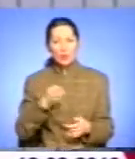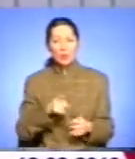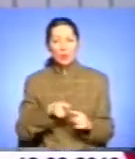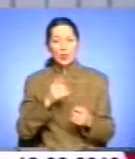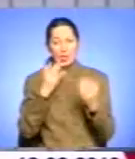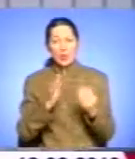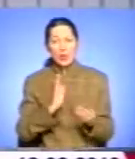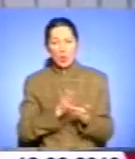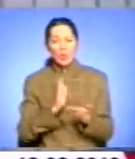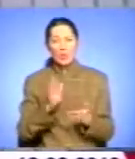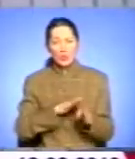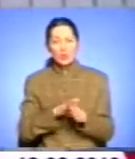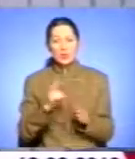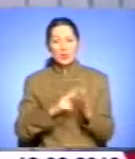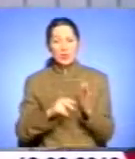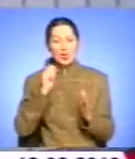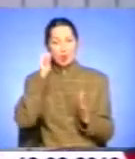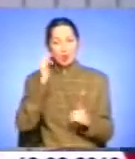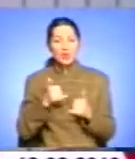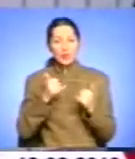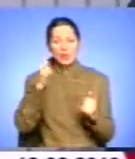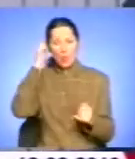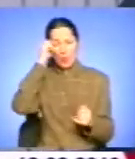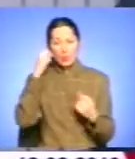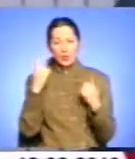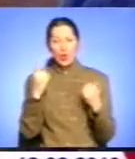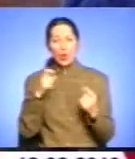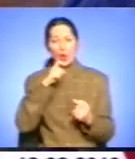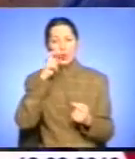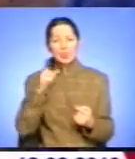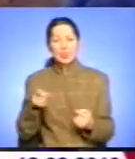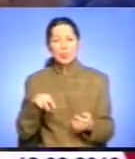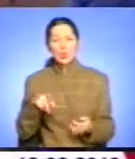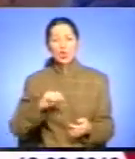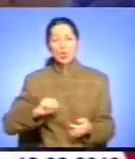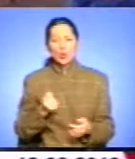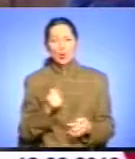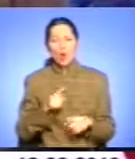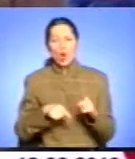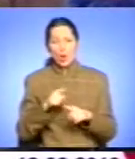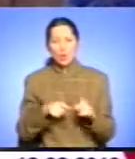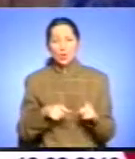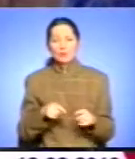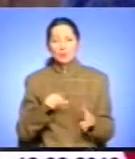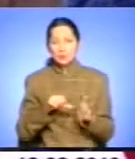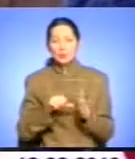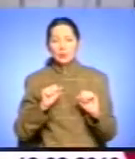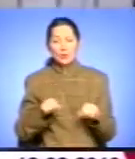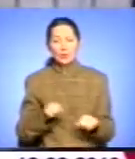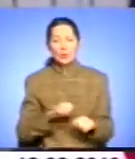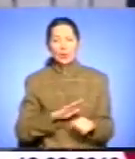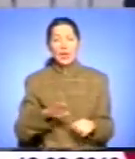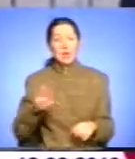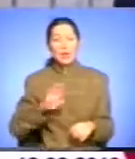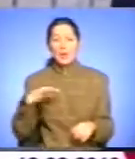років. Шанувати пам'ять великого українця прийшли його друзі, родичі, соратники, представники влади та найбайдужі тернополяни.